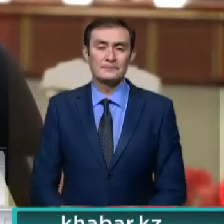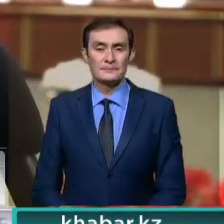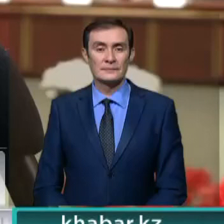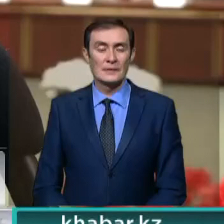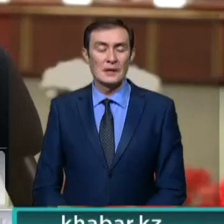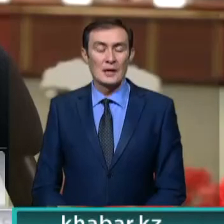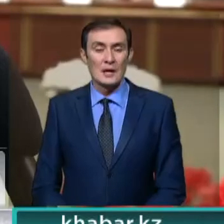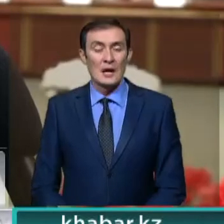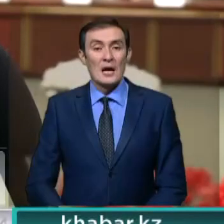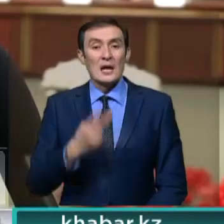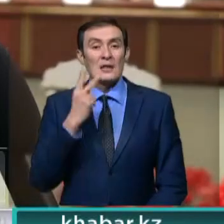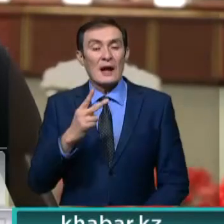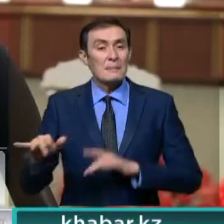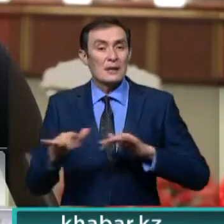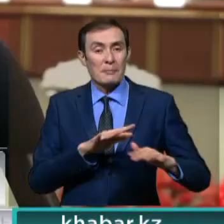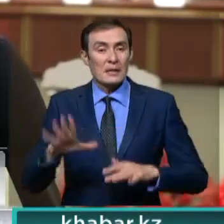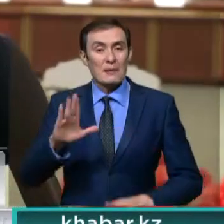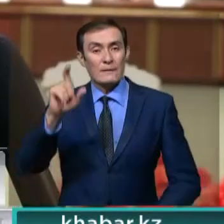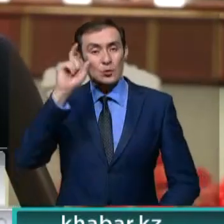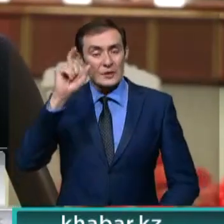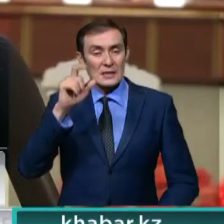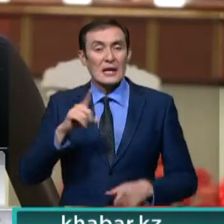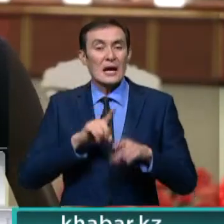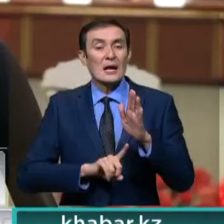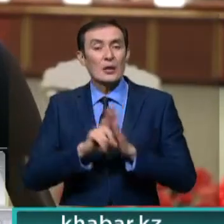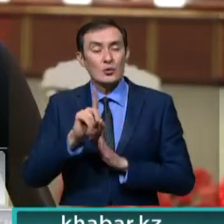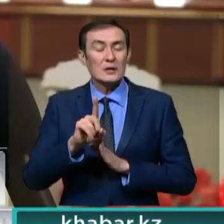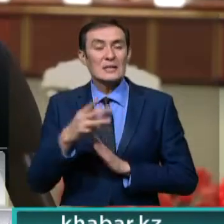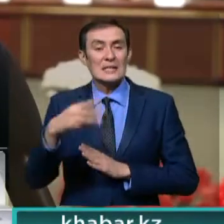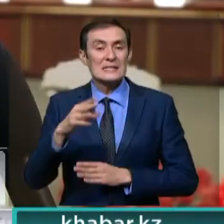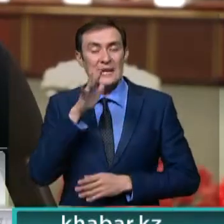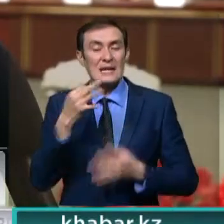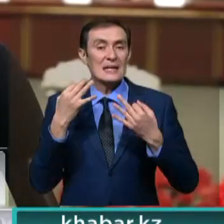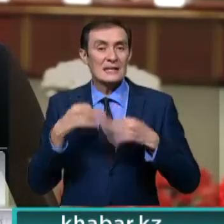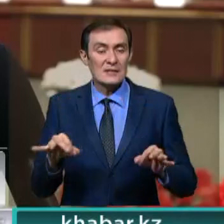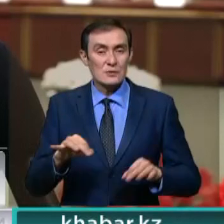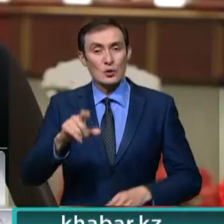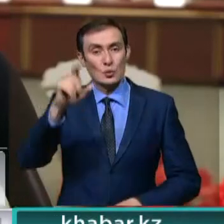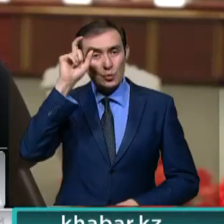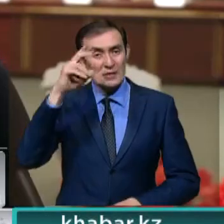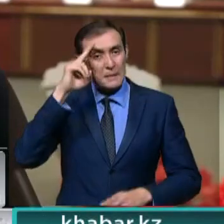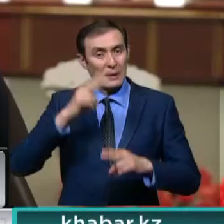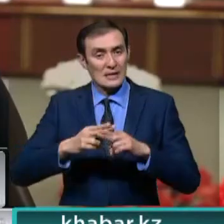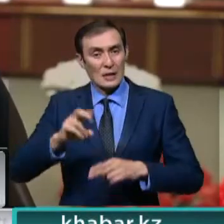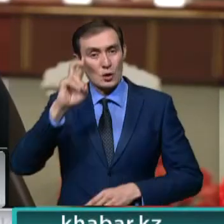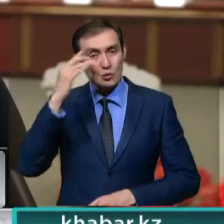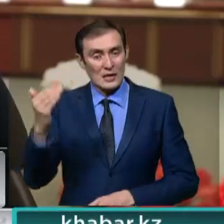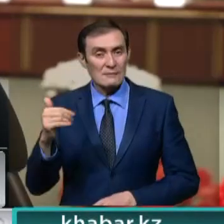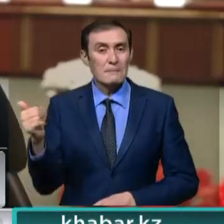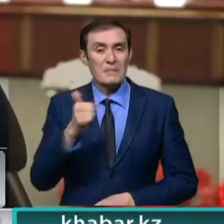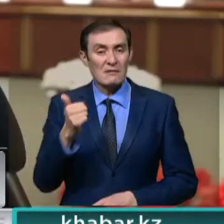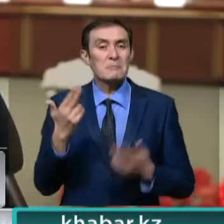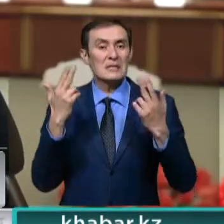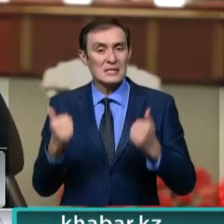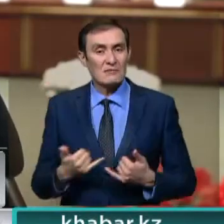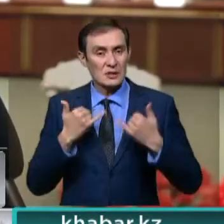Не случайно два мероприятия прошли в Турции накануне 30-летия независимости Казахстана. Турция – братское государство, первым